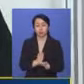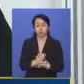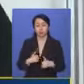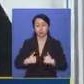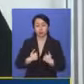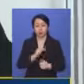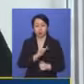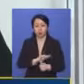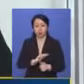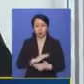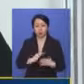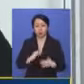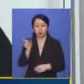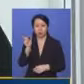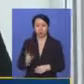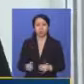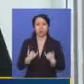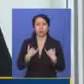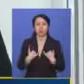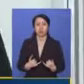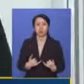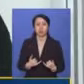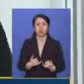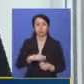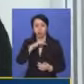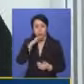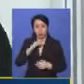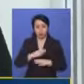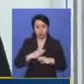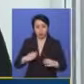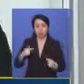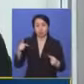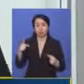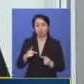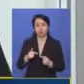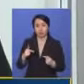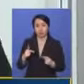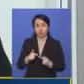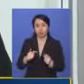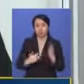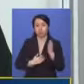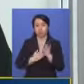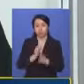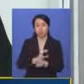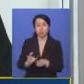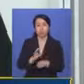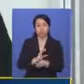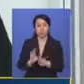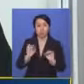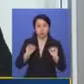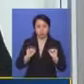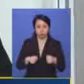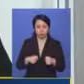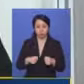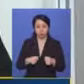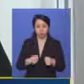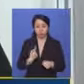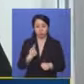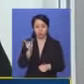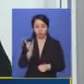работало огромное количество людей, то сейчас, значит, намного меньше. И, соответственно, и высокая производительность, она позволяет нам, одному